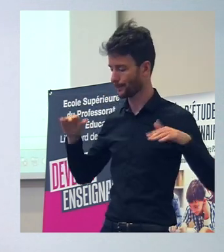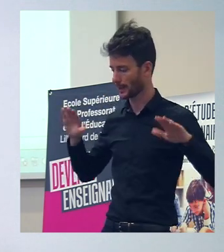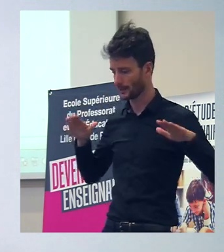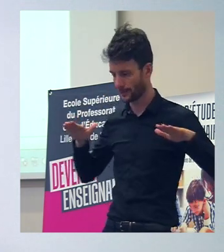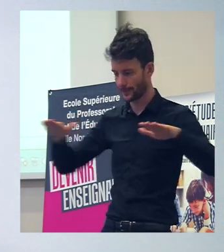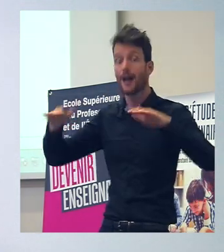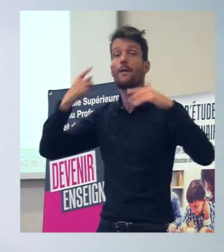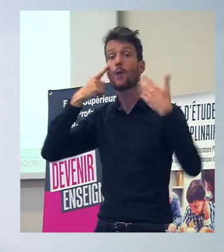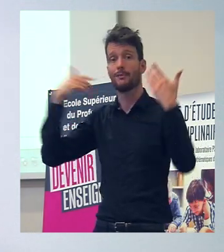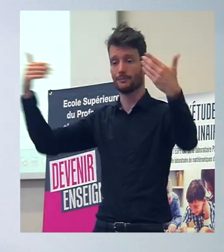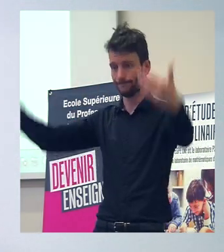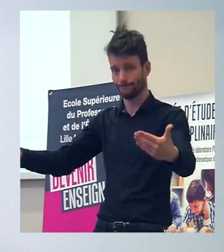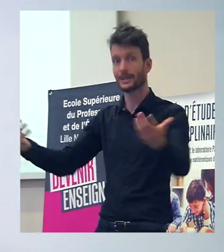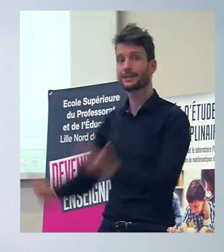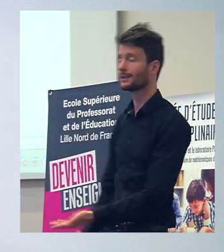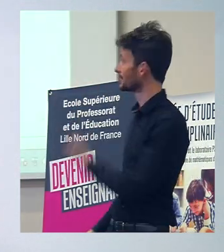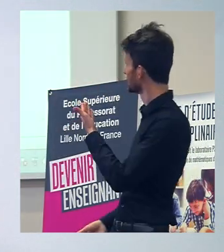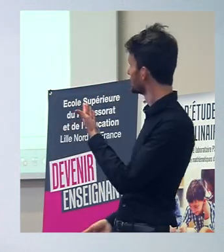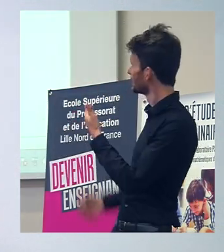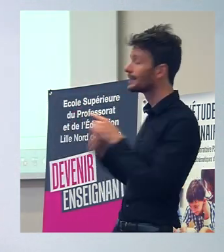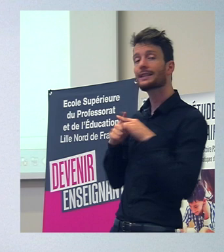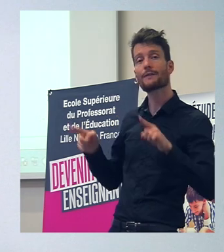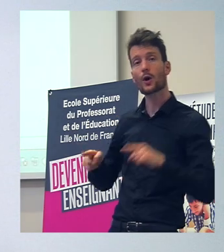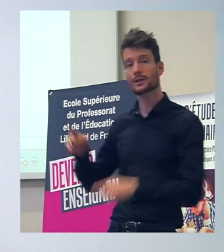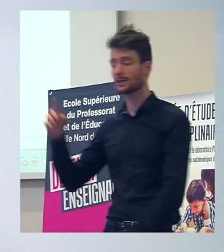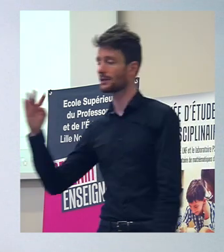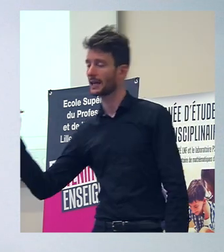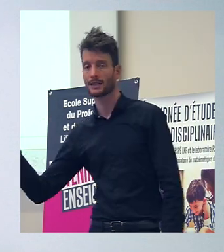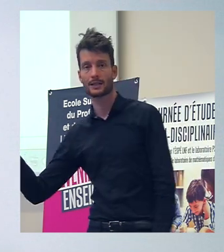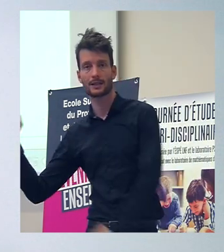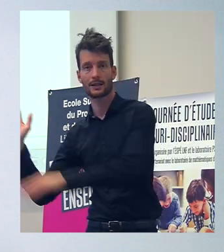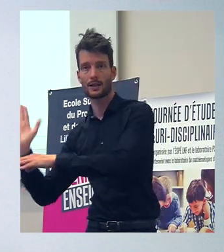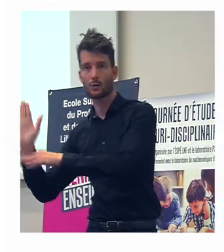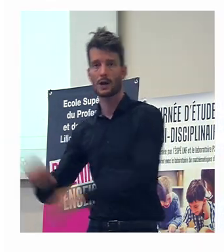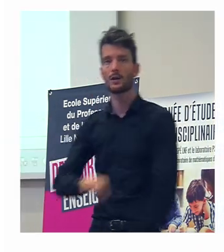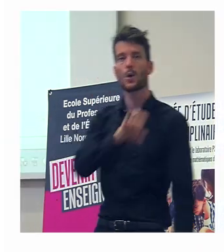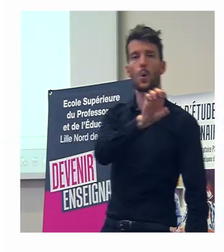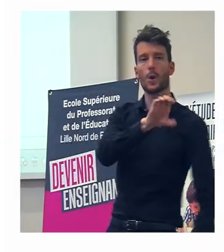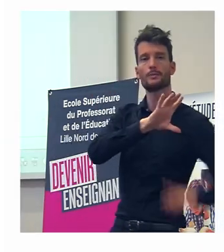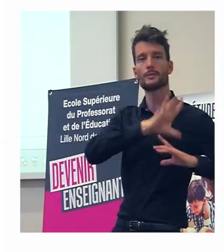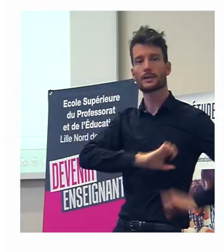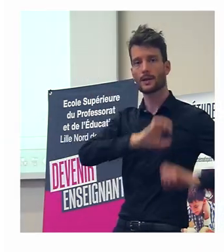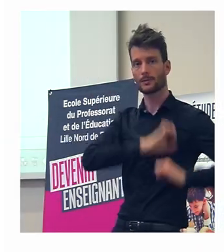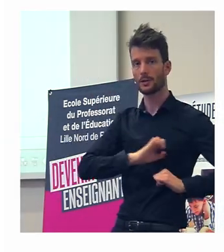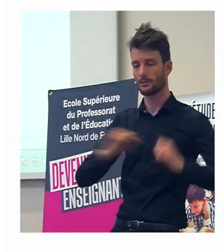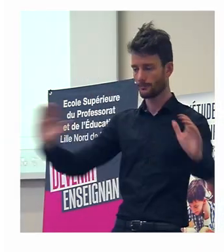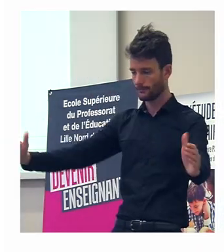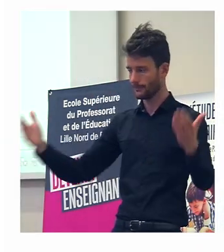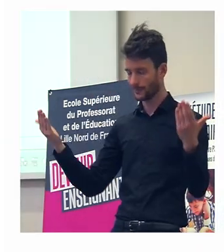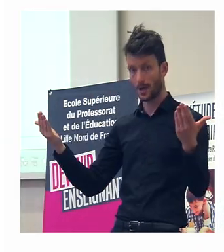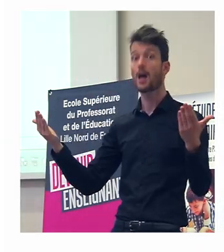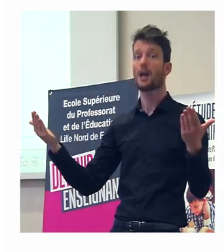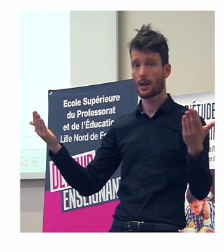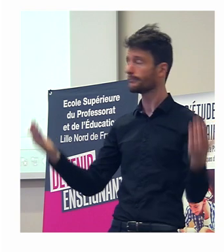la voyez, entre T, qui est le groupe témoin, et E, qui est le groupe expérimental.